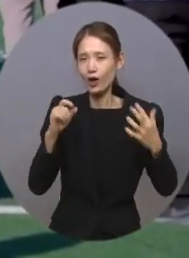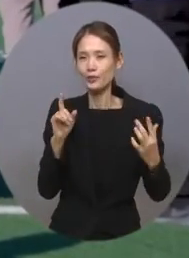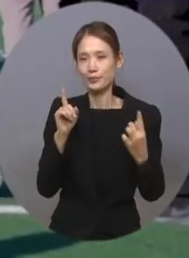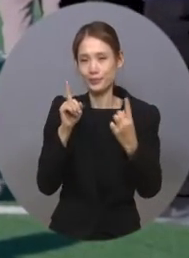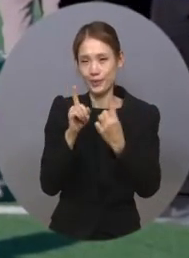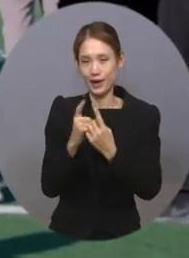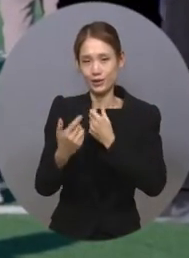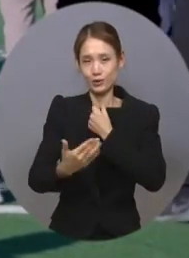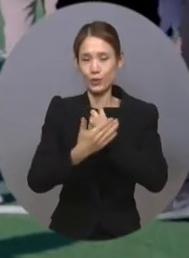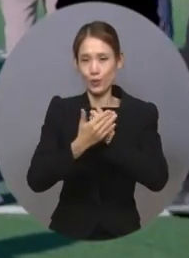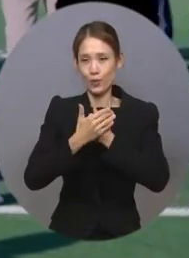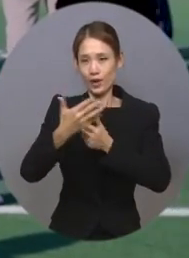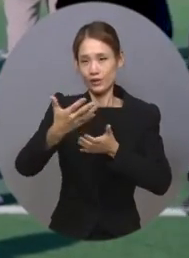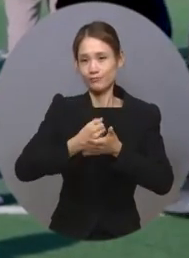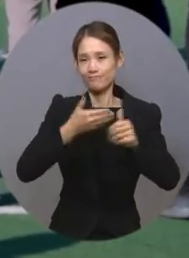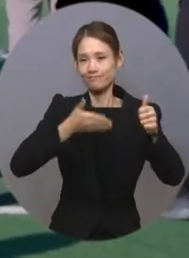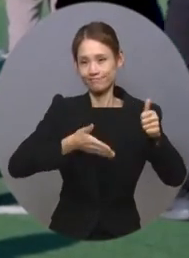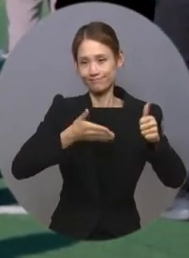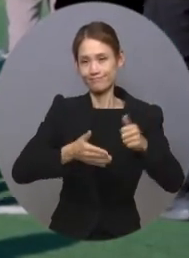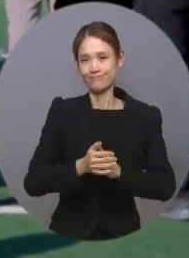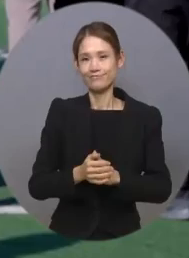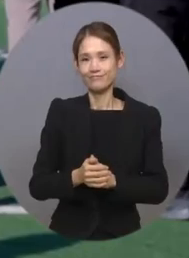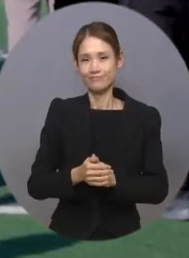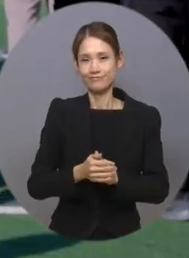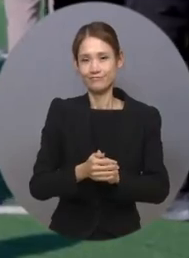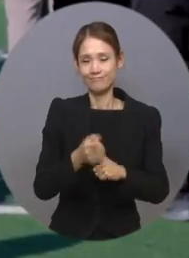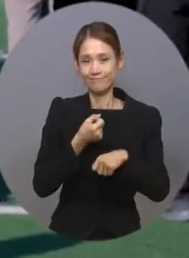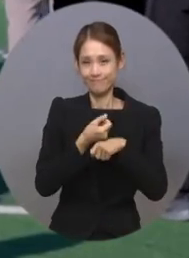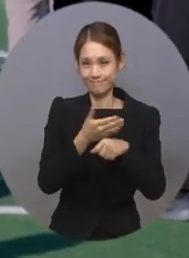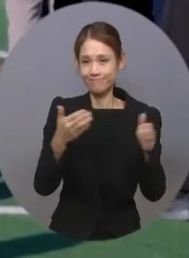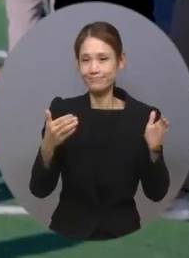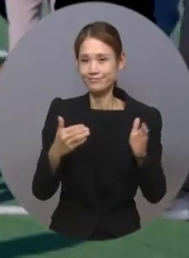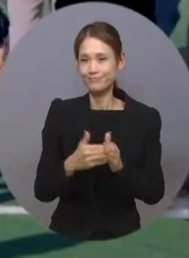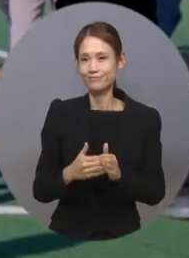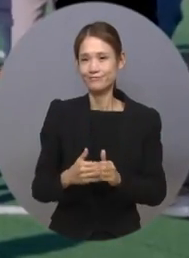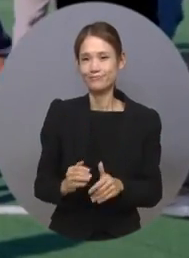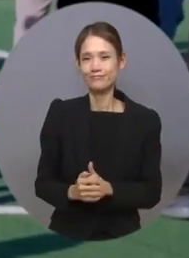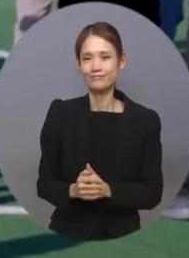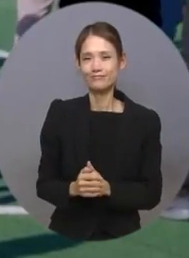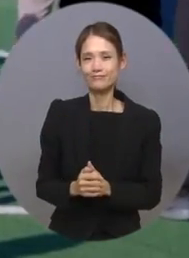도움이 되길 바라봅니다. 지금까지 복지TV 전북방송 서승리였습니다.